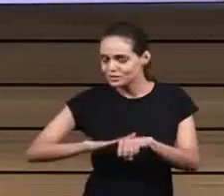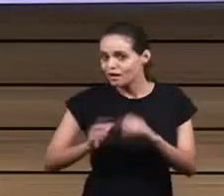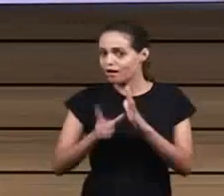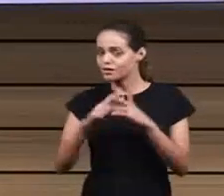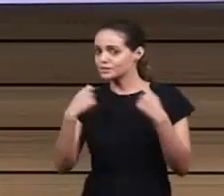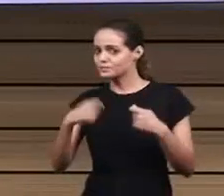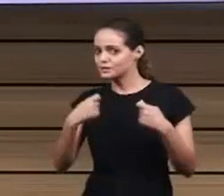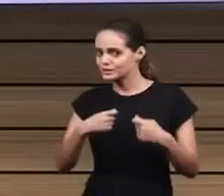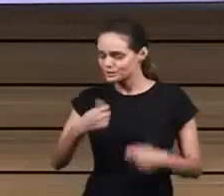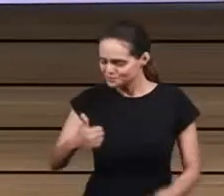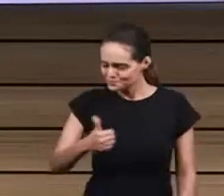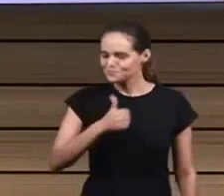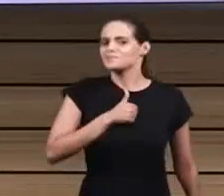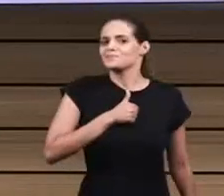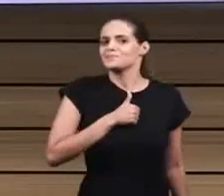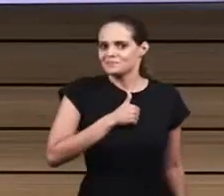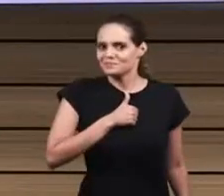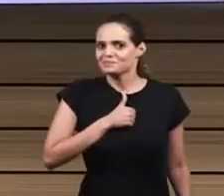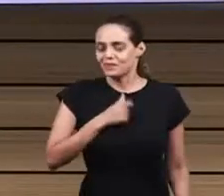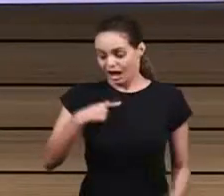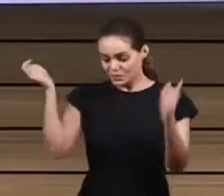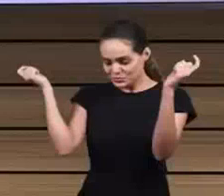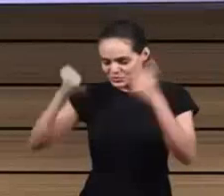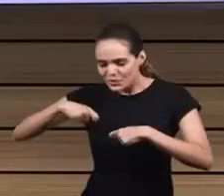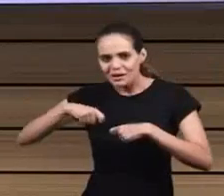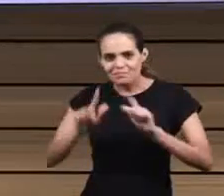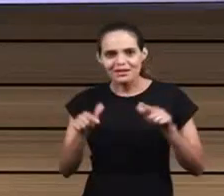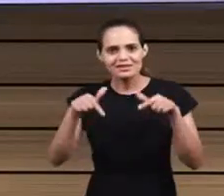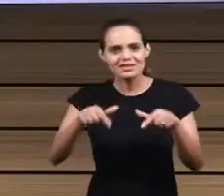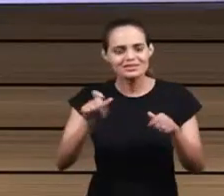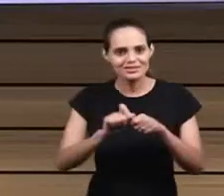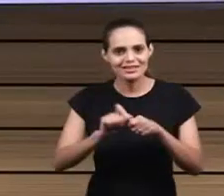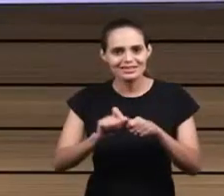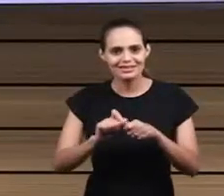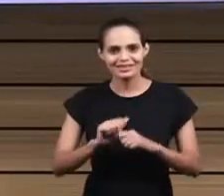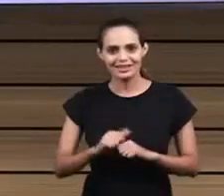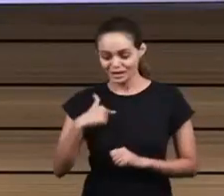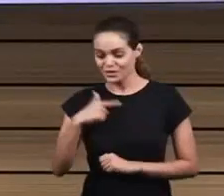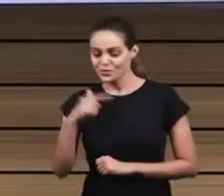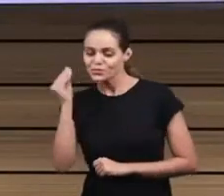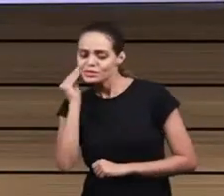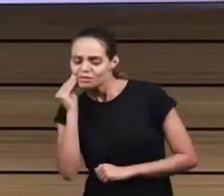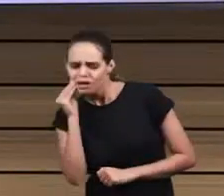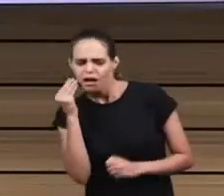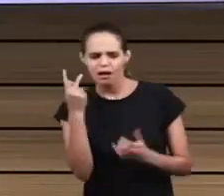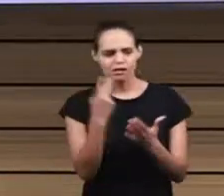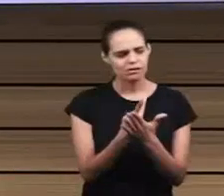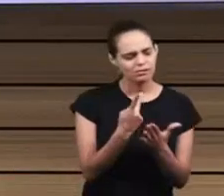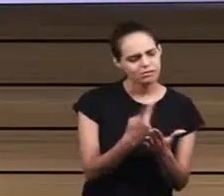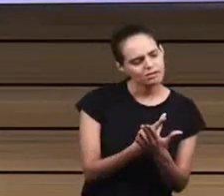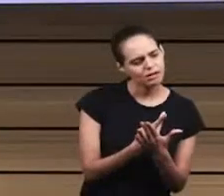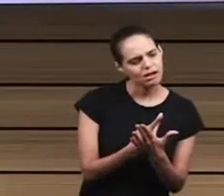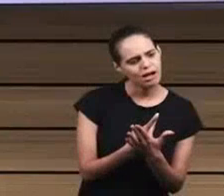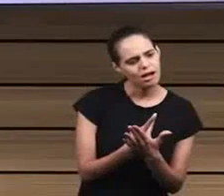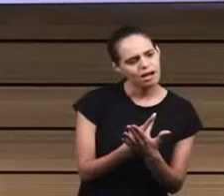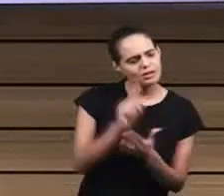Selbstbewusstsein. Und damit es autonom ist, so muss es selbstbewusst sein. Es muss